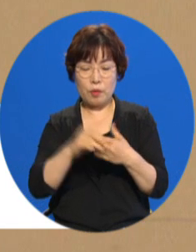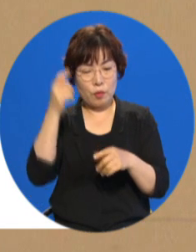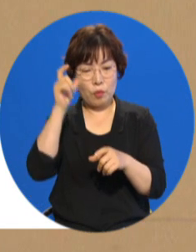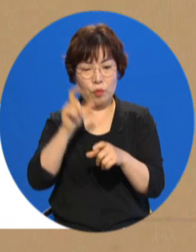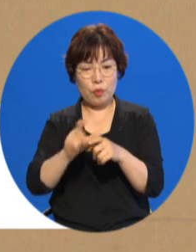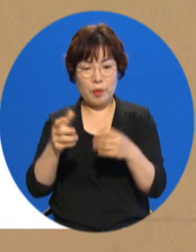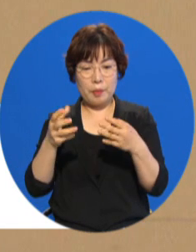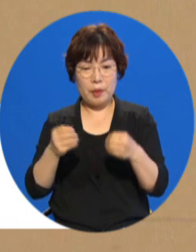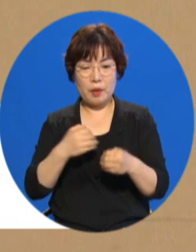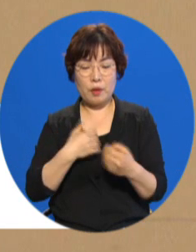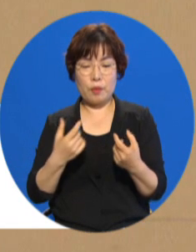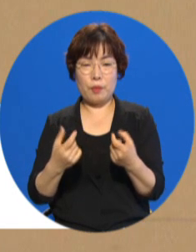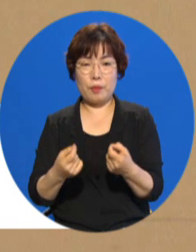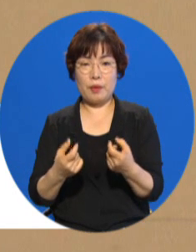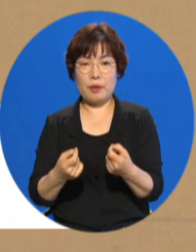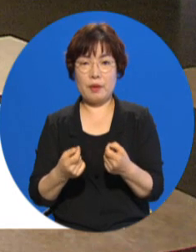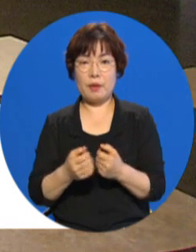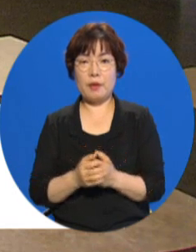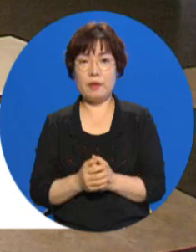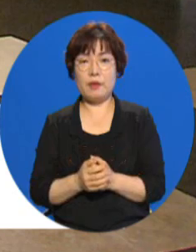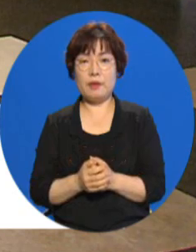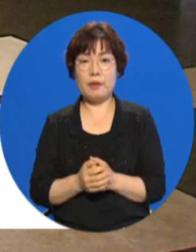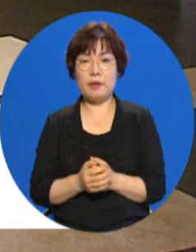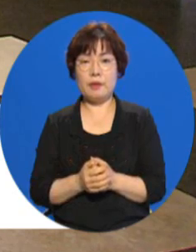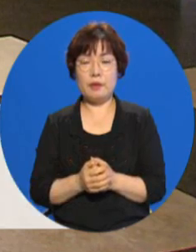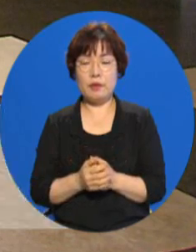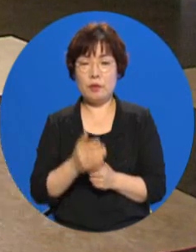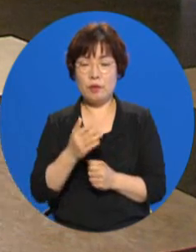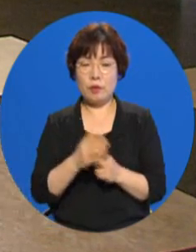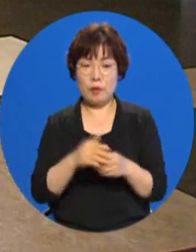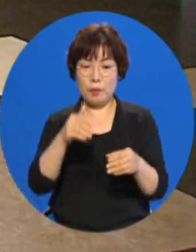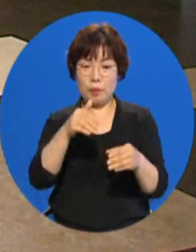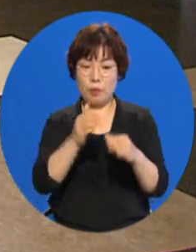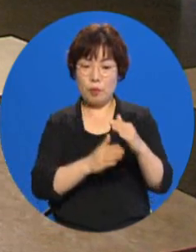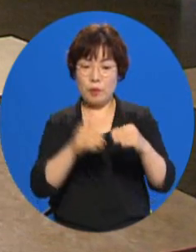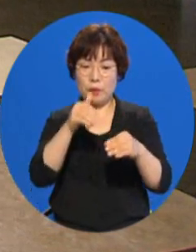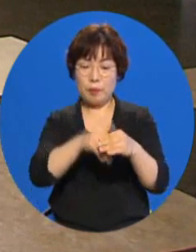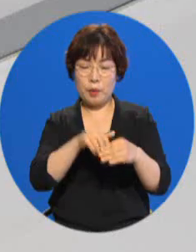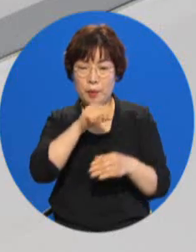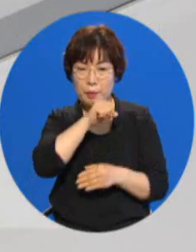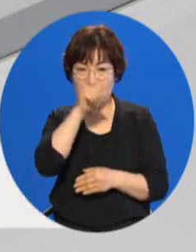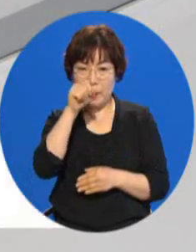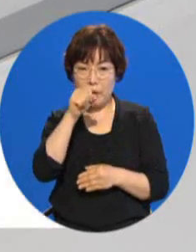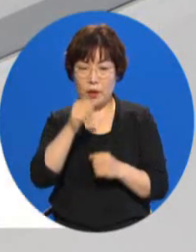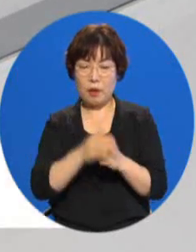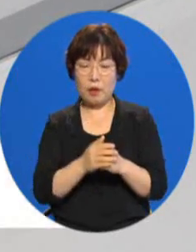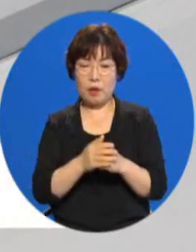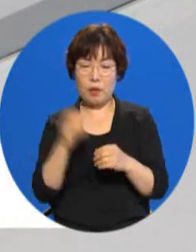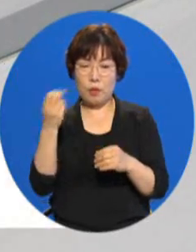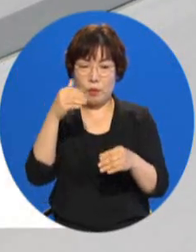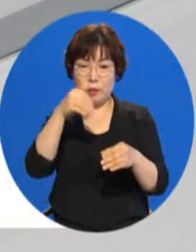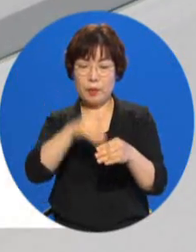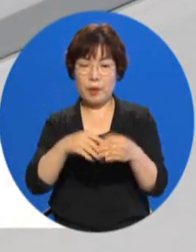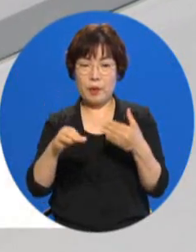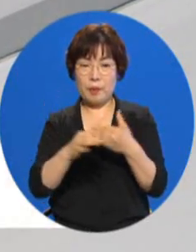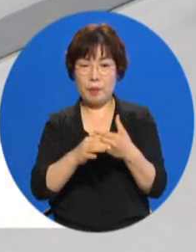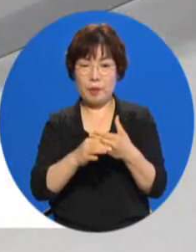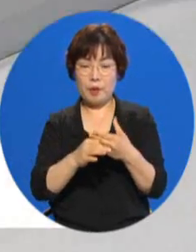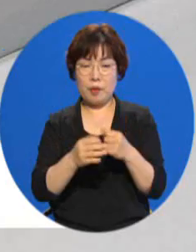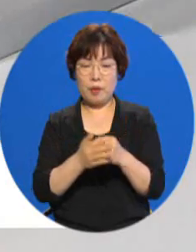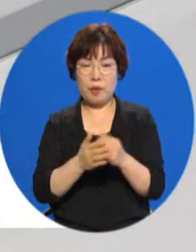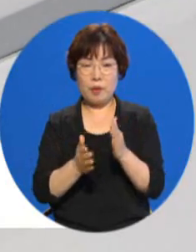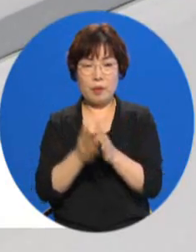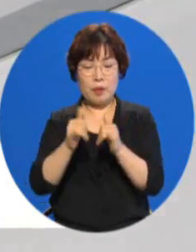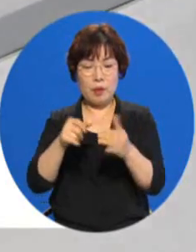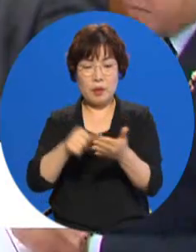고민이 많이 될 수밖에 없죠. 저도 역시. 선출직 공직자의 총선 출마로 보궐선거가 치러지면 민심이 이반될